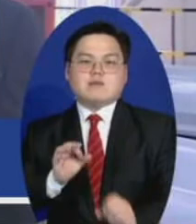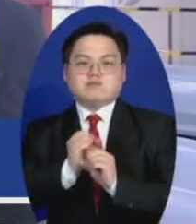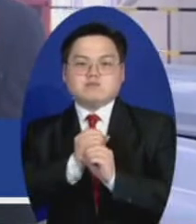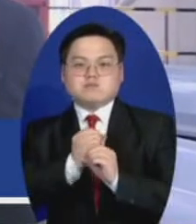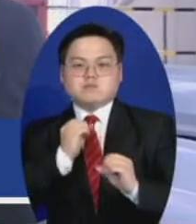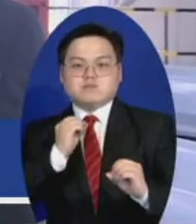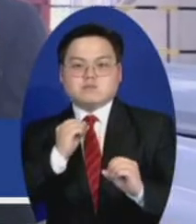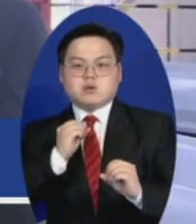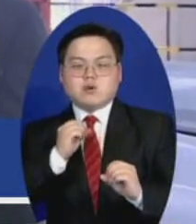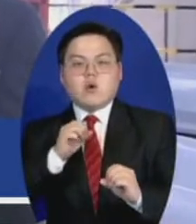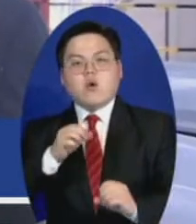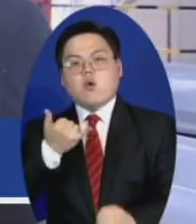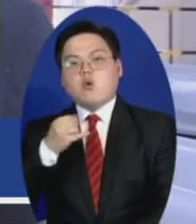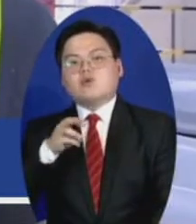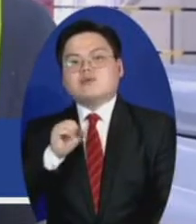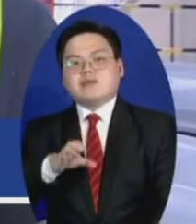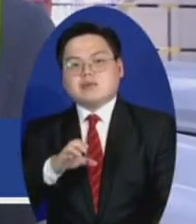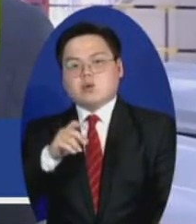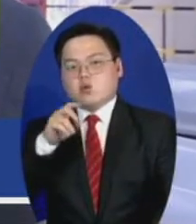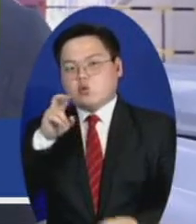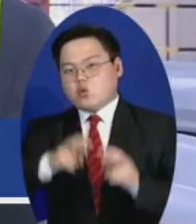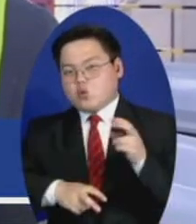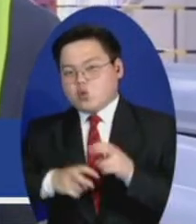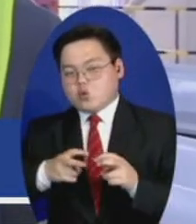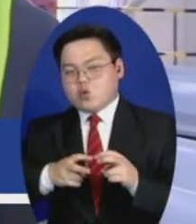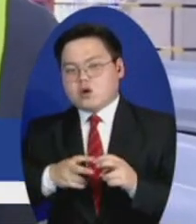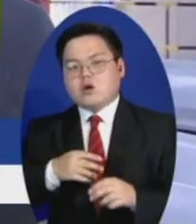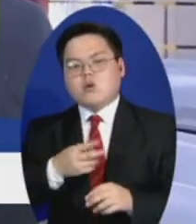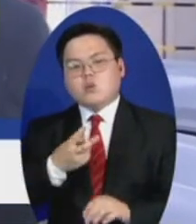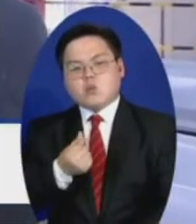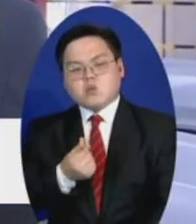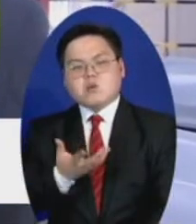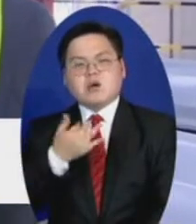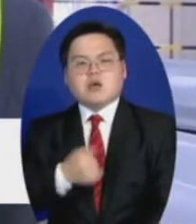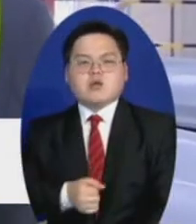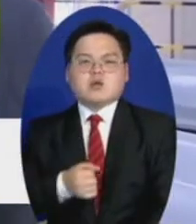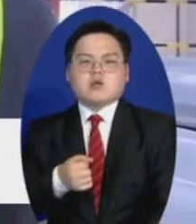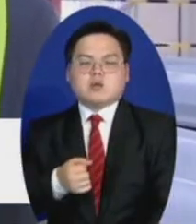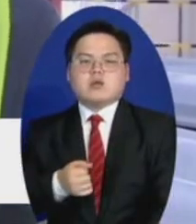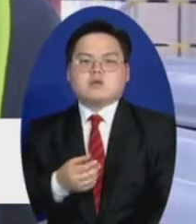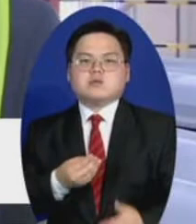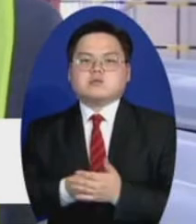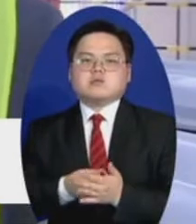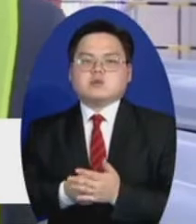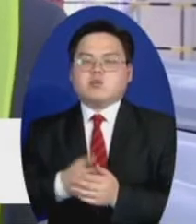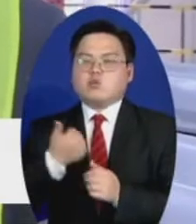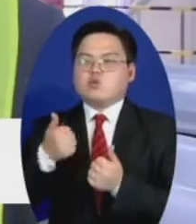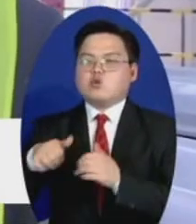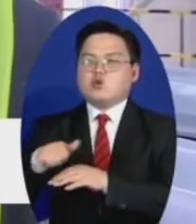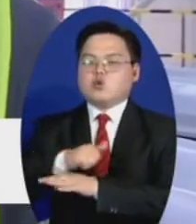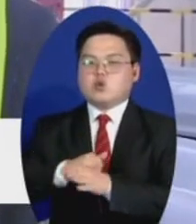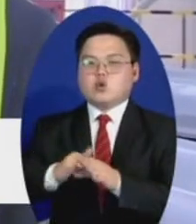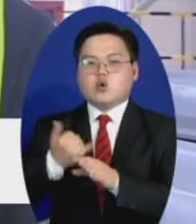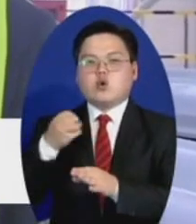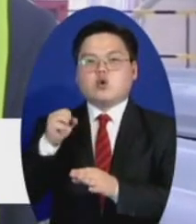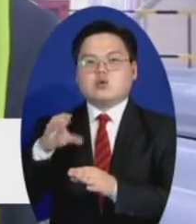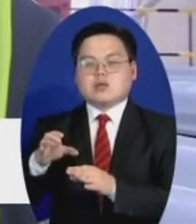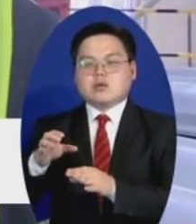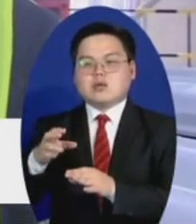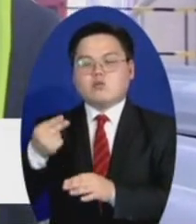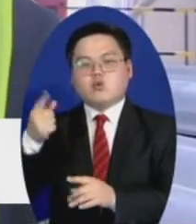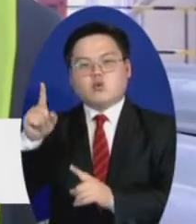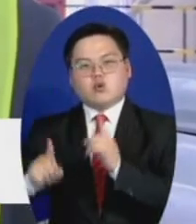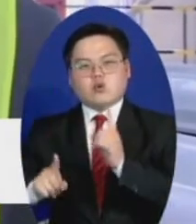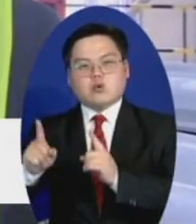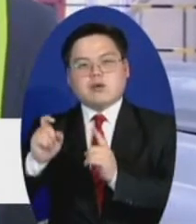өөрөө үнийн хувьд бас хоёрдогч, гуравдогч орны одоо зэс кабель үйлдвэрлэлт утаснуудтай